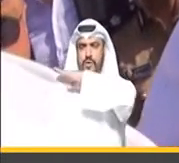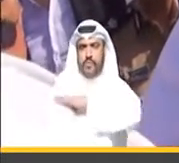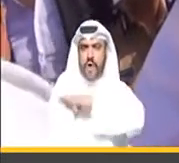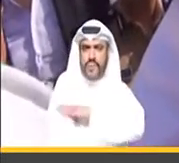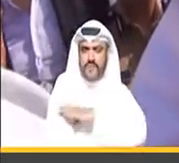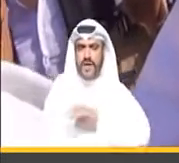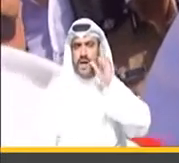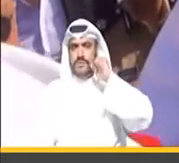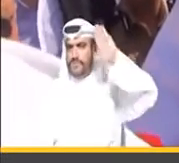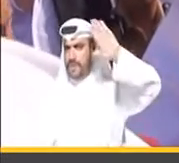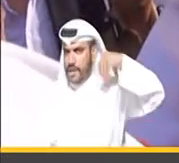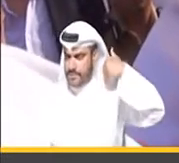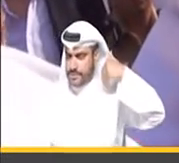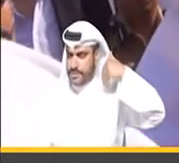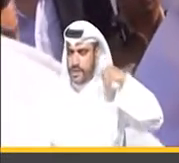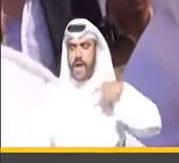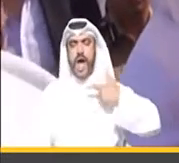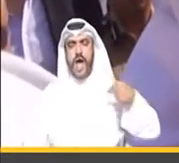نسائها،